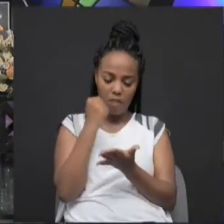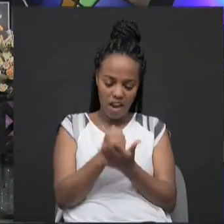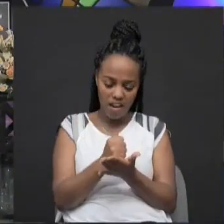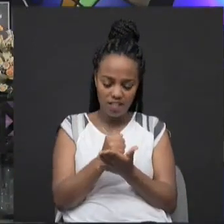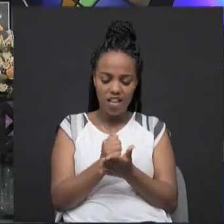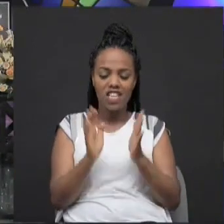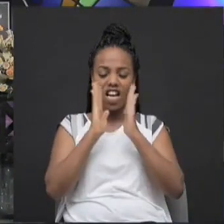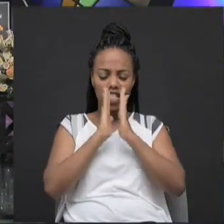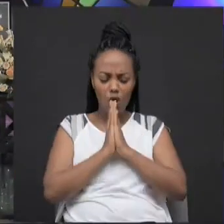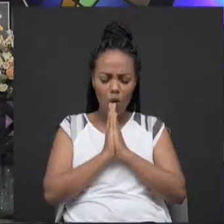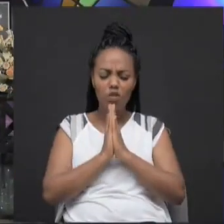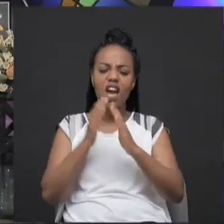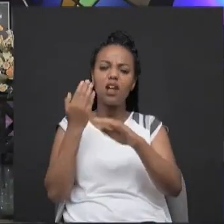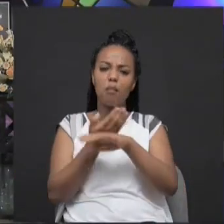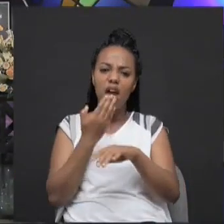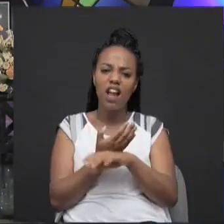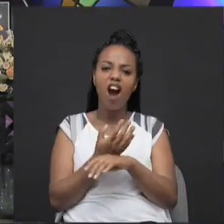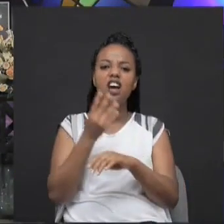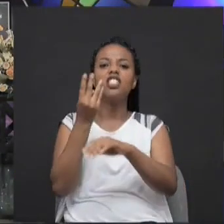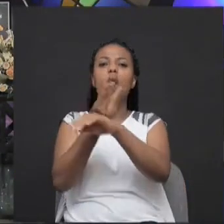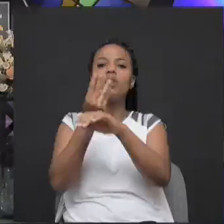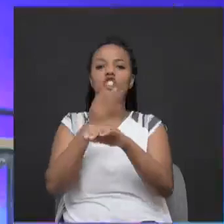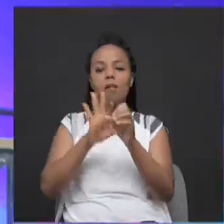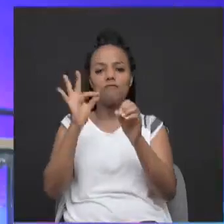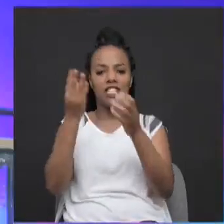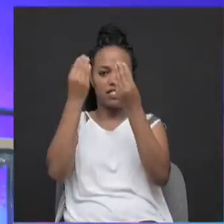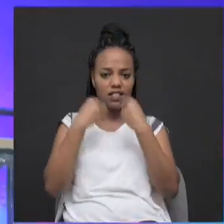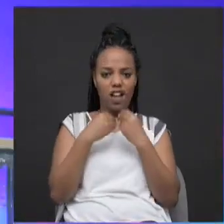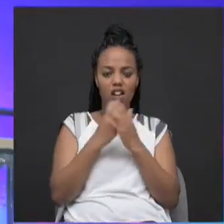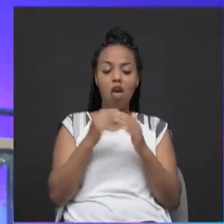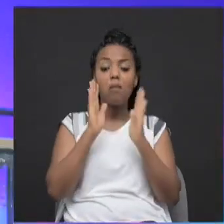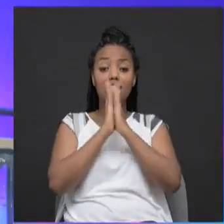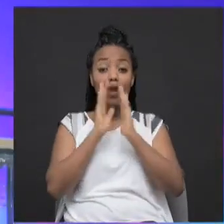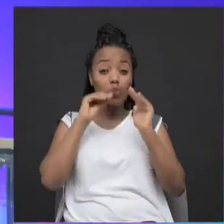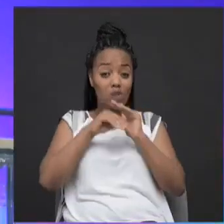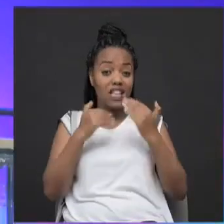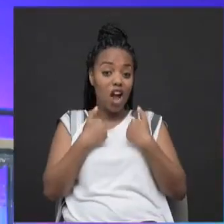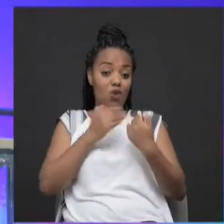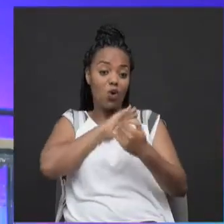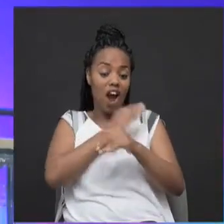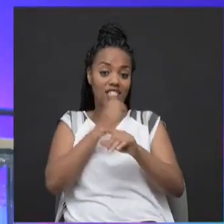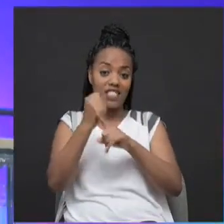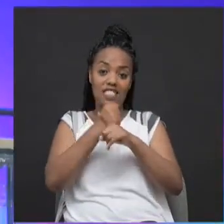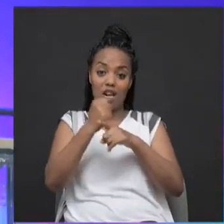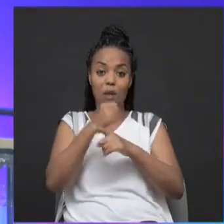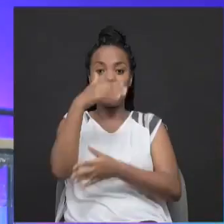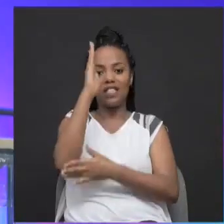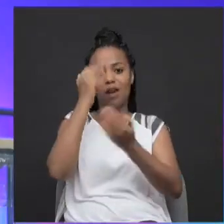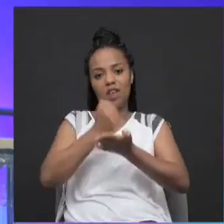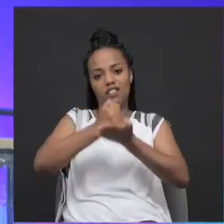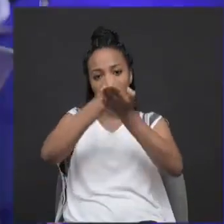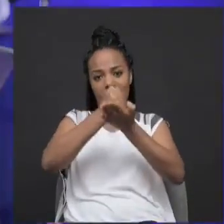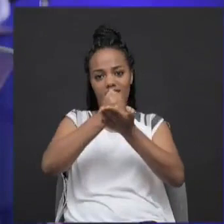አሜን የጸሎት የልመና የምልጃን መንፈስ ያፍስስልን በጸሎት ውስጥ ያለውን ኃይል እንድንለማመድ እግዚአብሔር